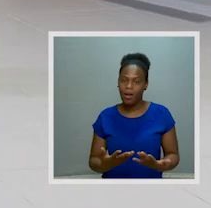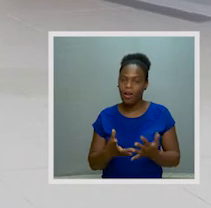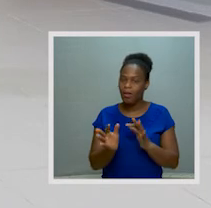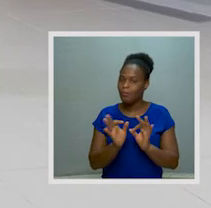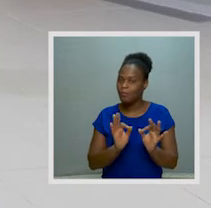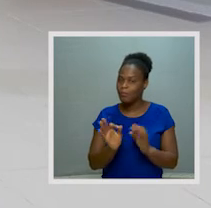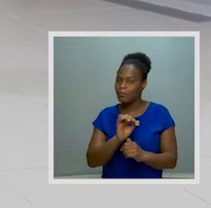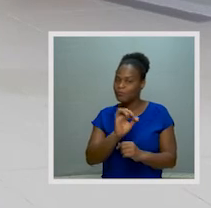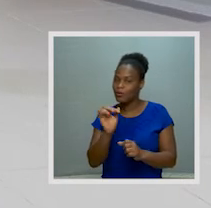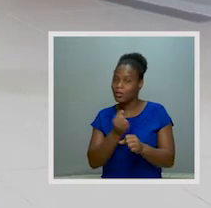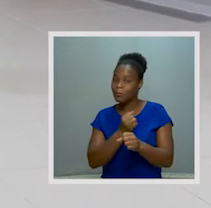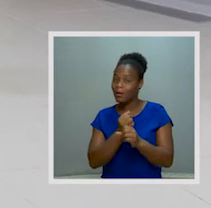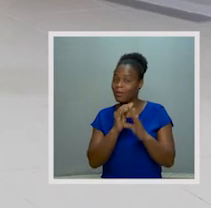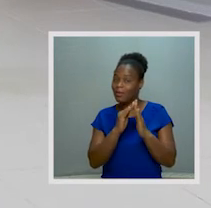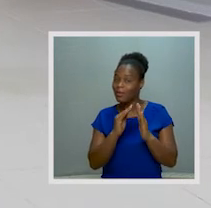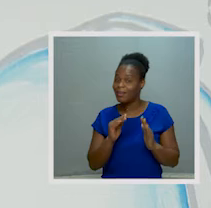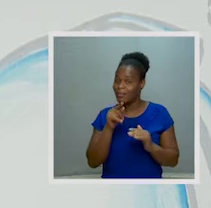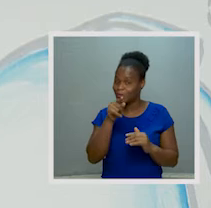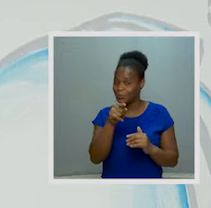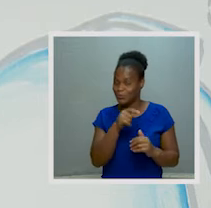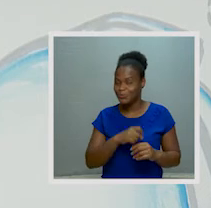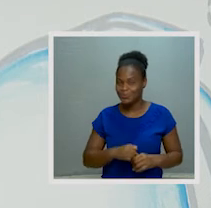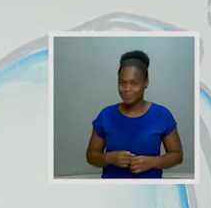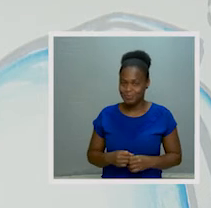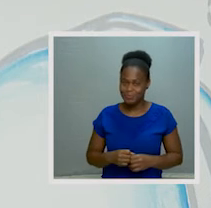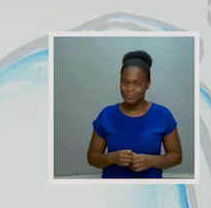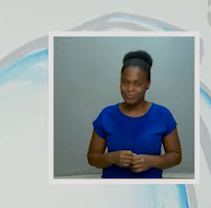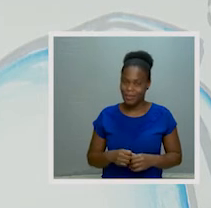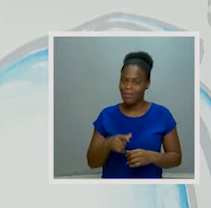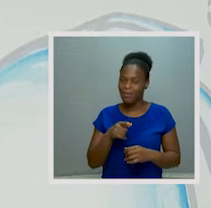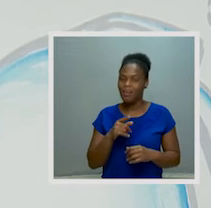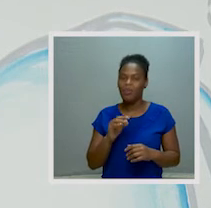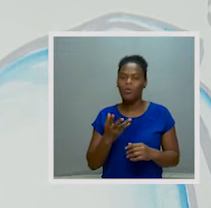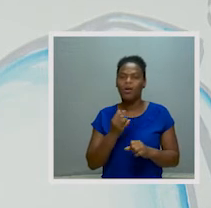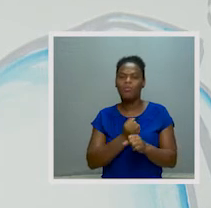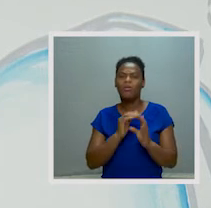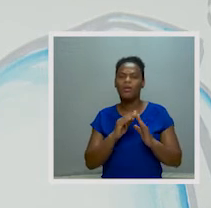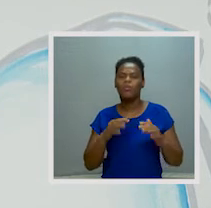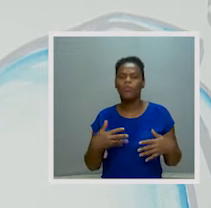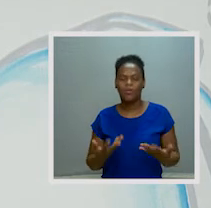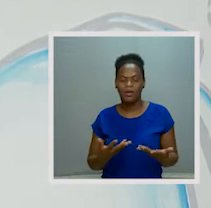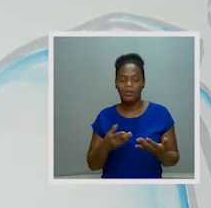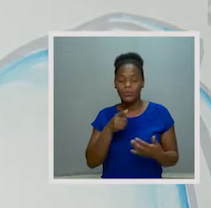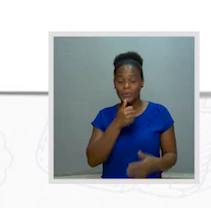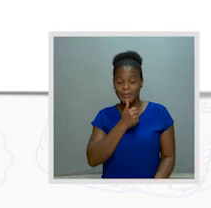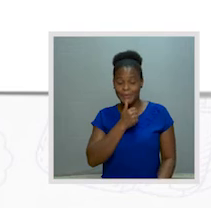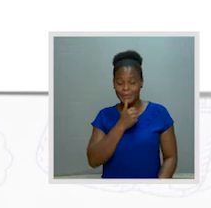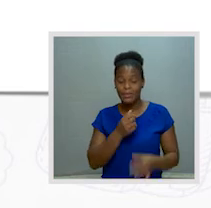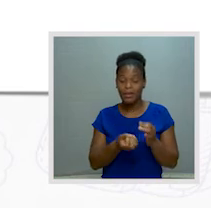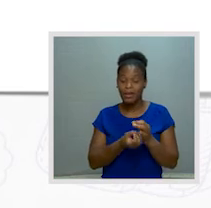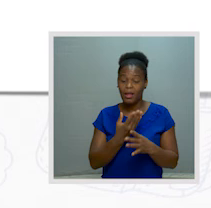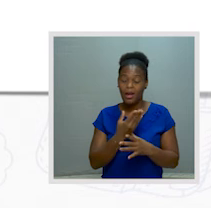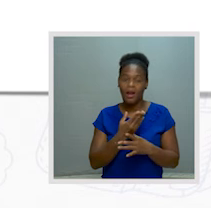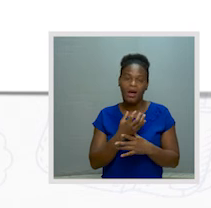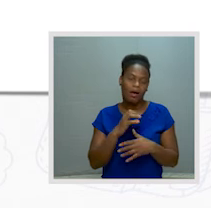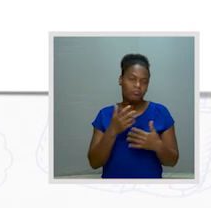Maintenant, je vous ai préparé un petit devoir à faire à la maison. C'est quoi votre devoir? Vous décidez